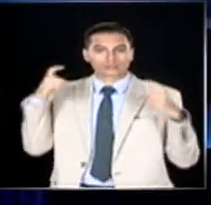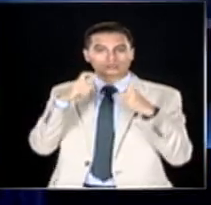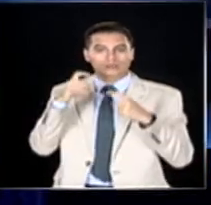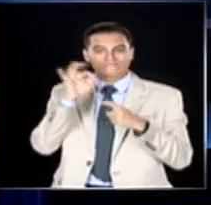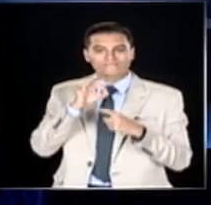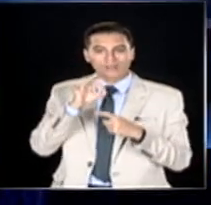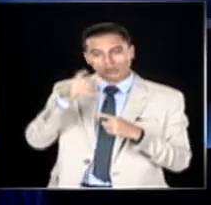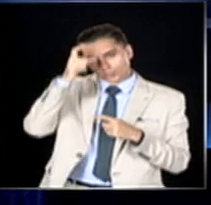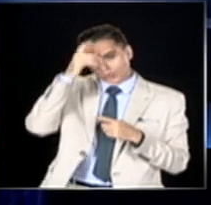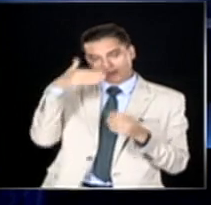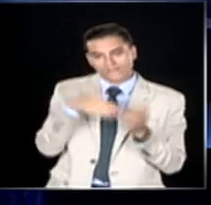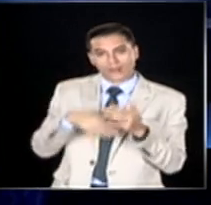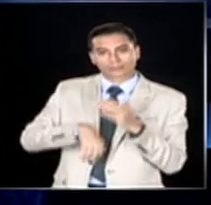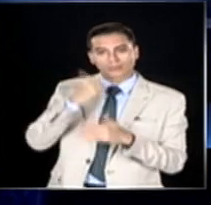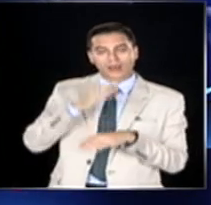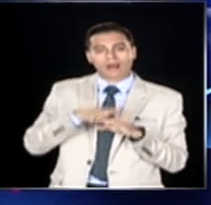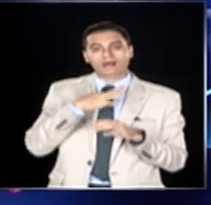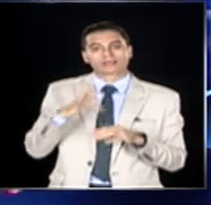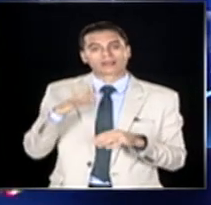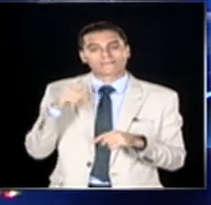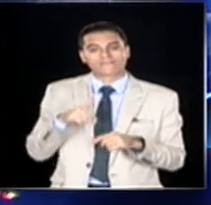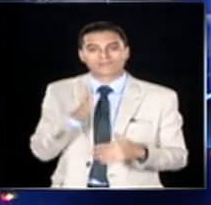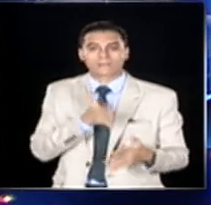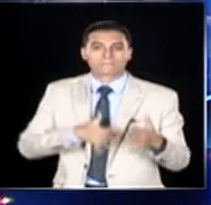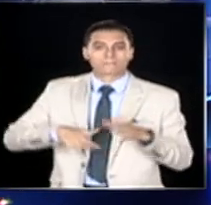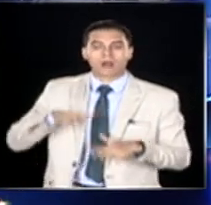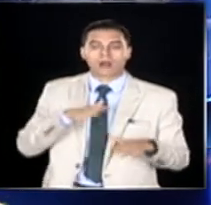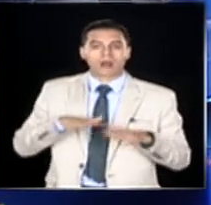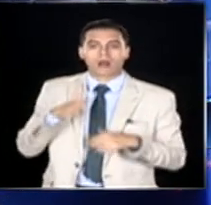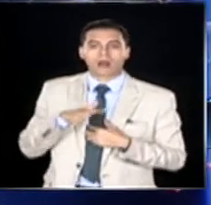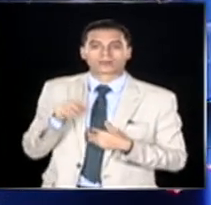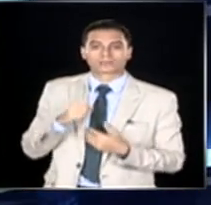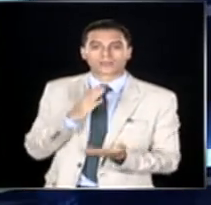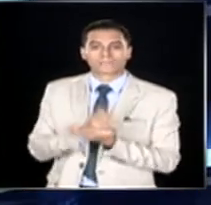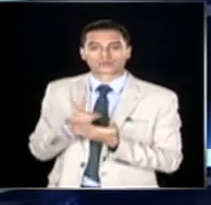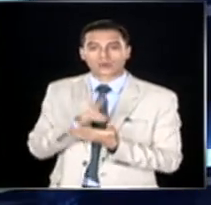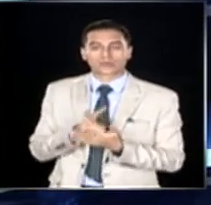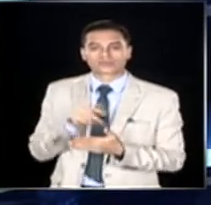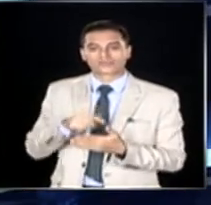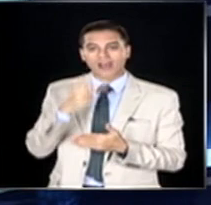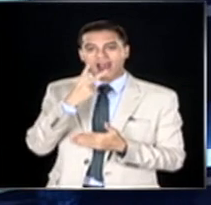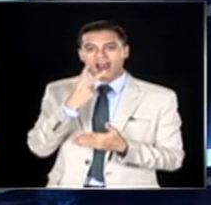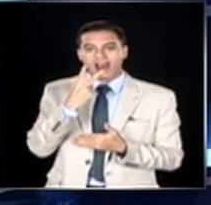وحصلت كمان على الميدالية الذهبية في ألعاب البحر المتوسط في